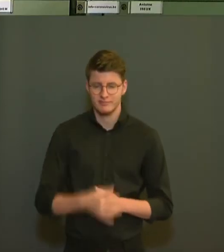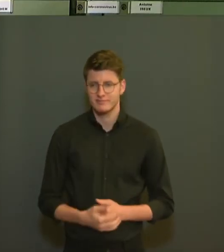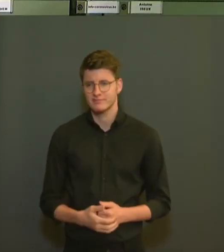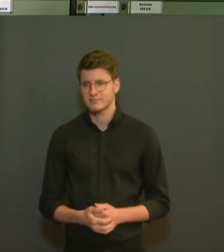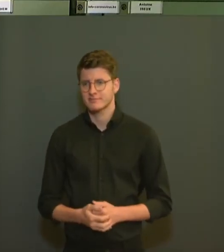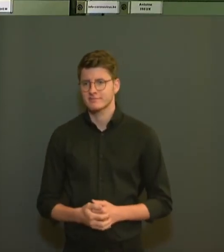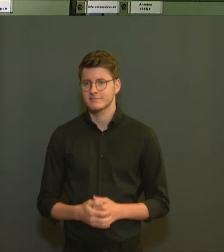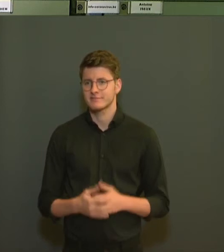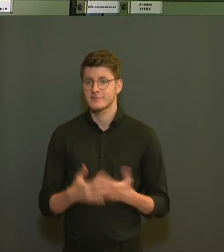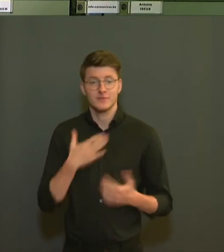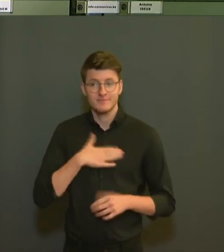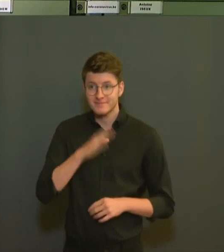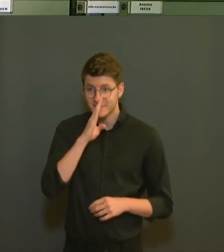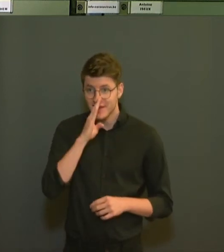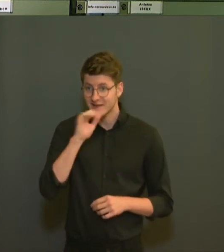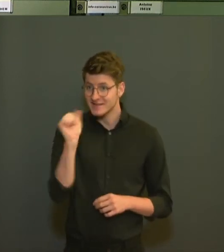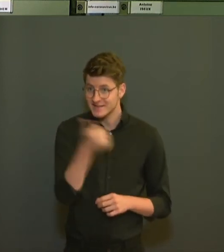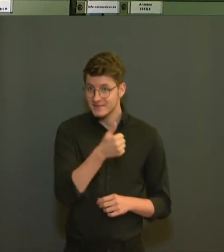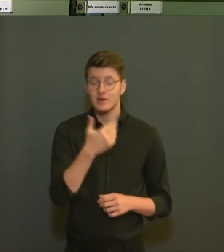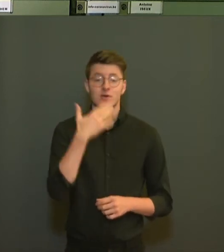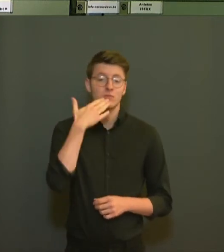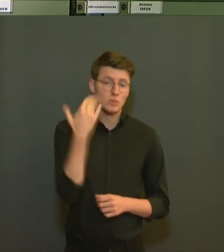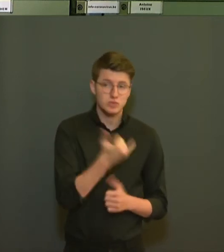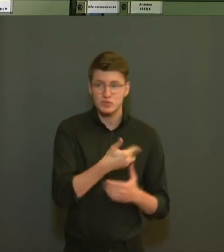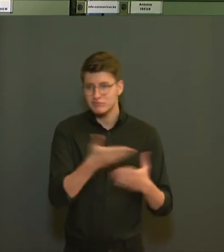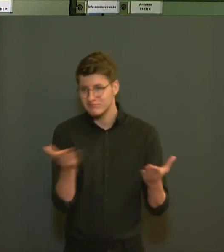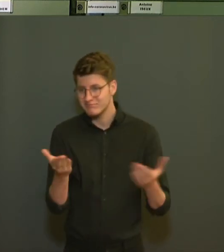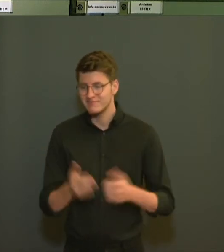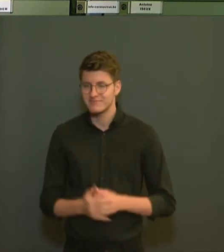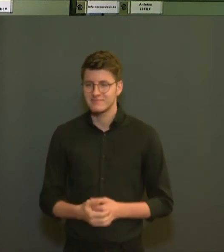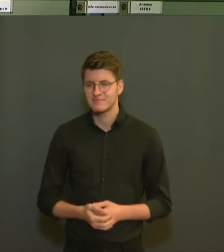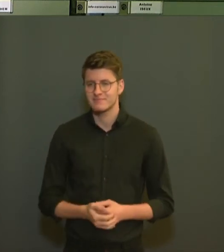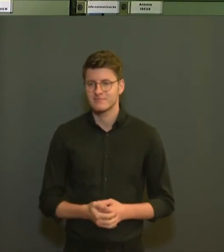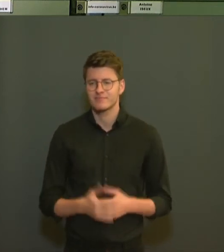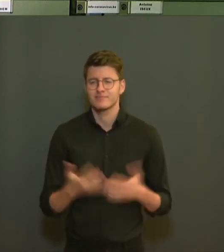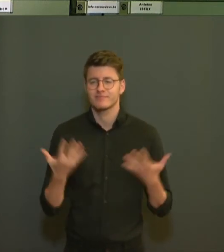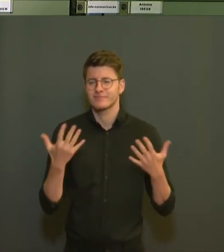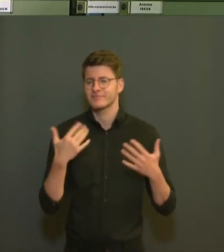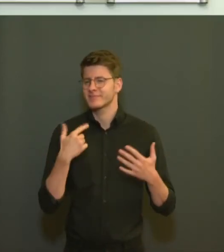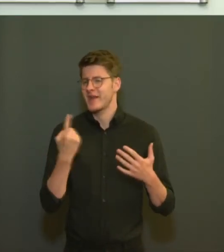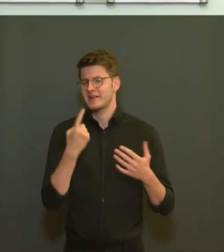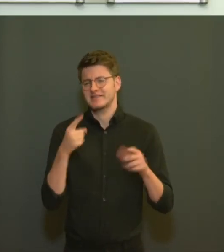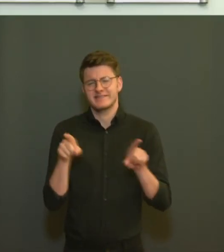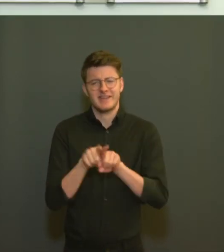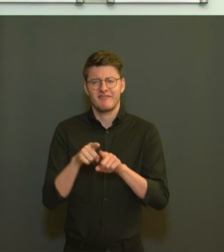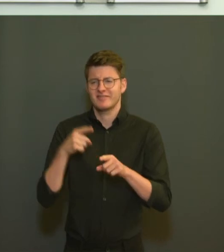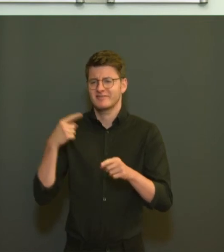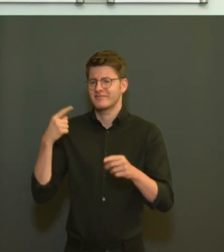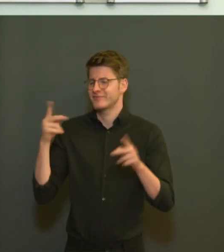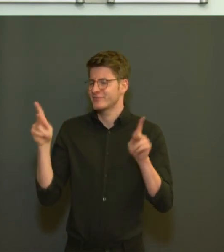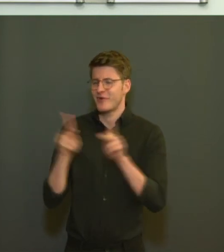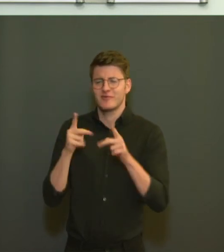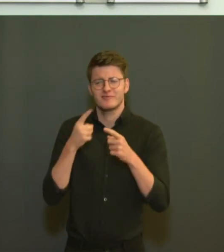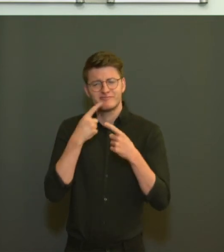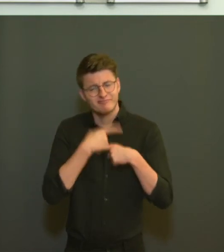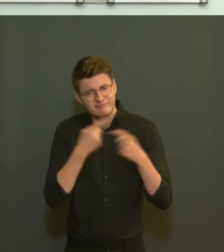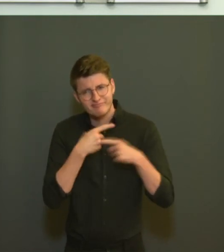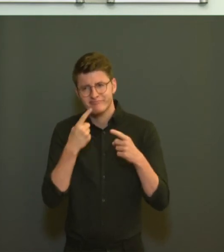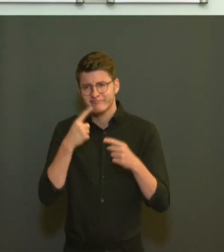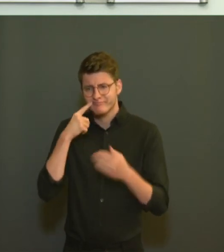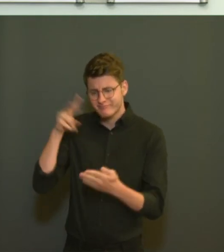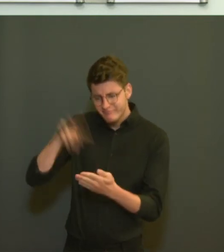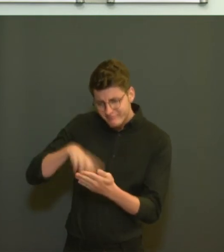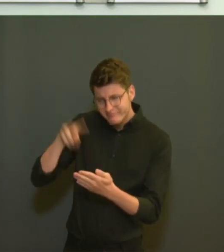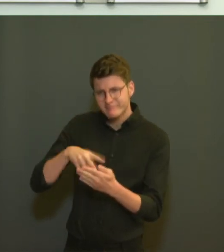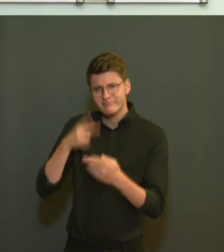Goedemiddag iedereen, bonjour tout le monde. Zoals gewoonlijk begin ik met een kort overzicht met de toestand van de epidemie in